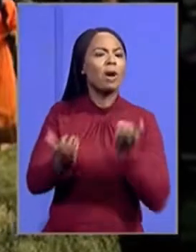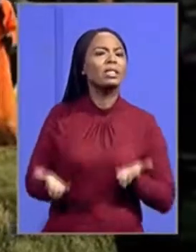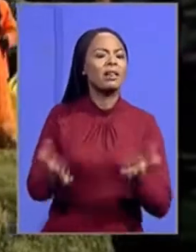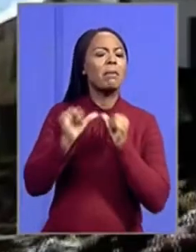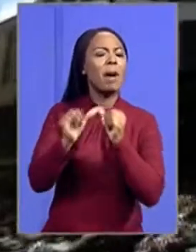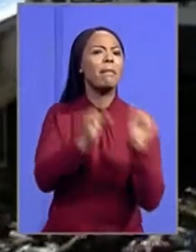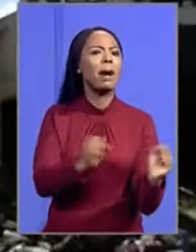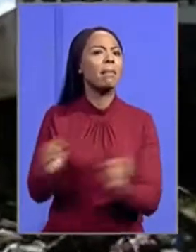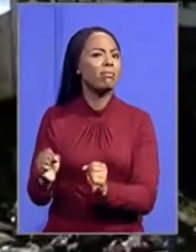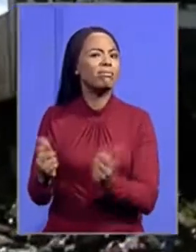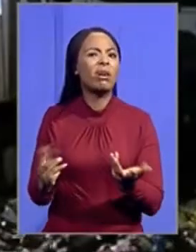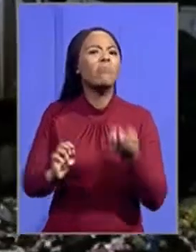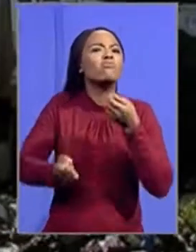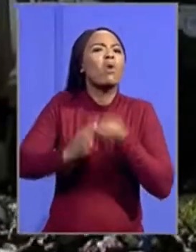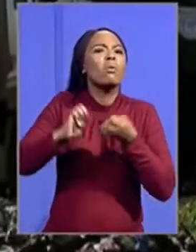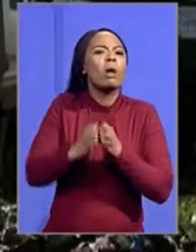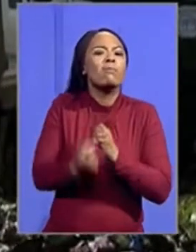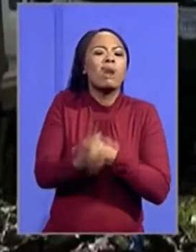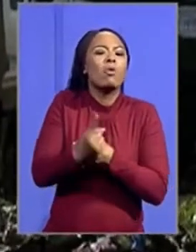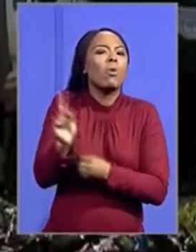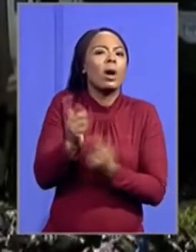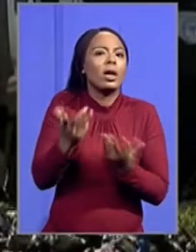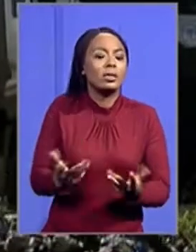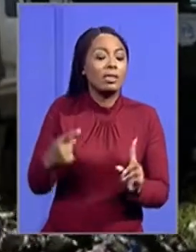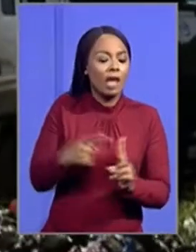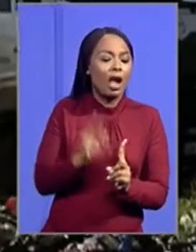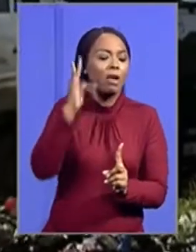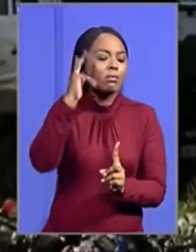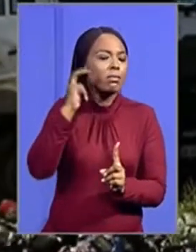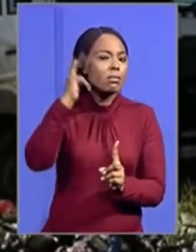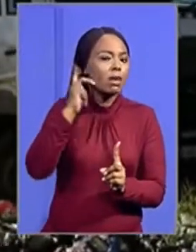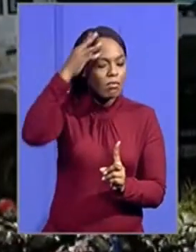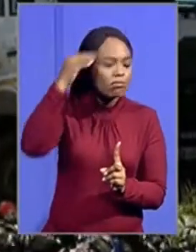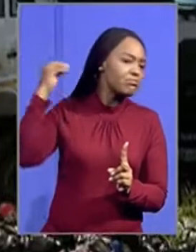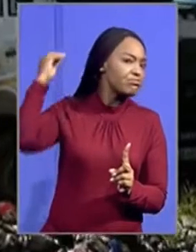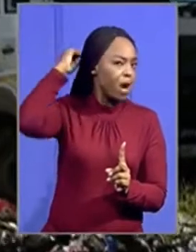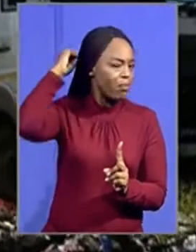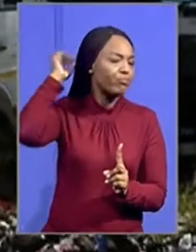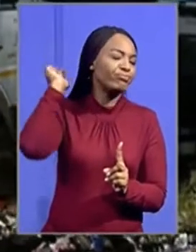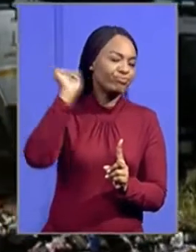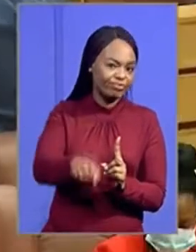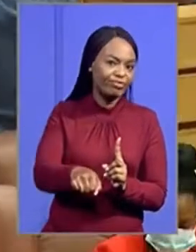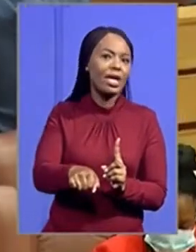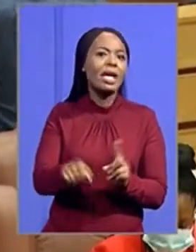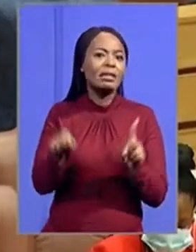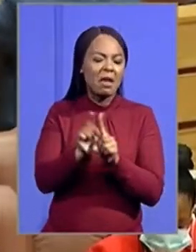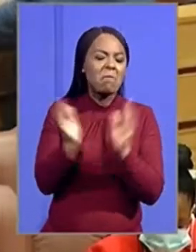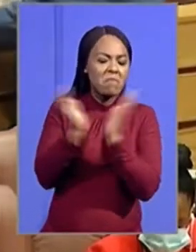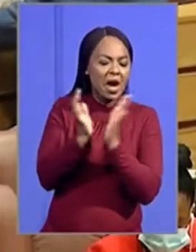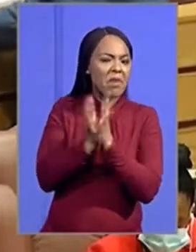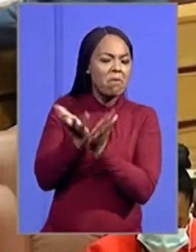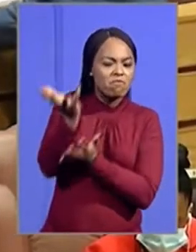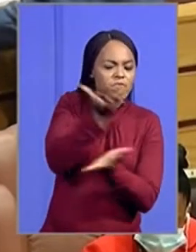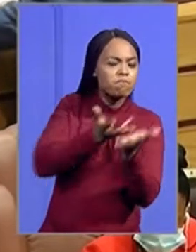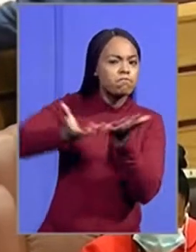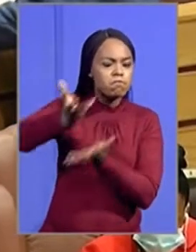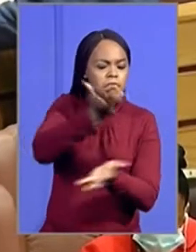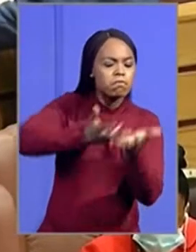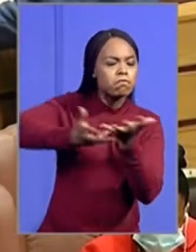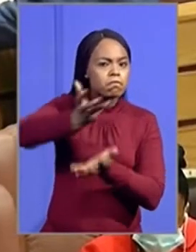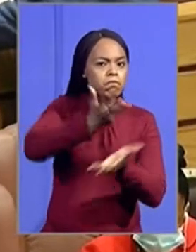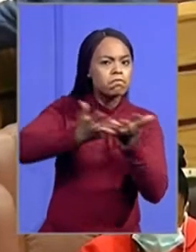go etsala eng so o ne a ikutlwela a ba a nna ga a qeta kopana le bona le ena a etsa bonnete le